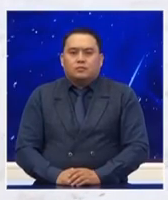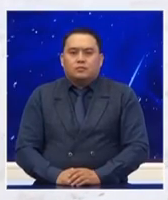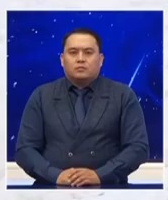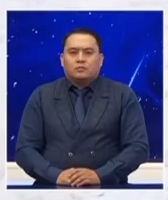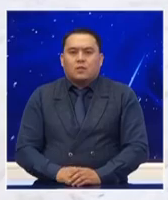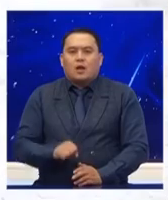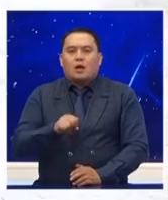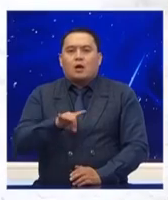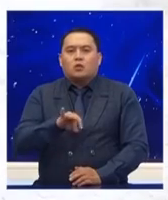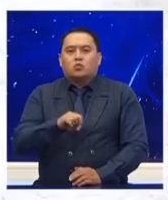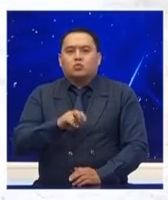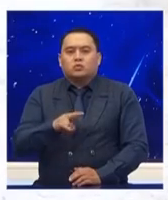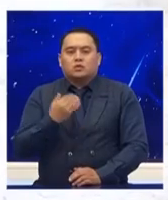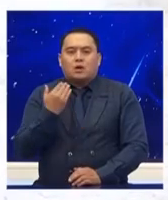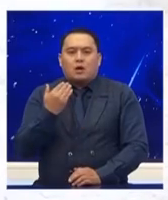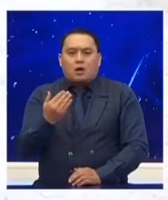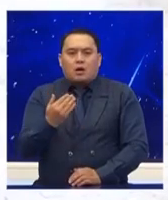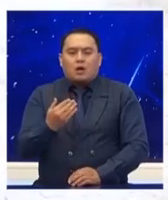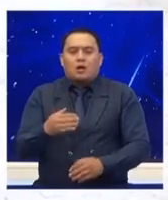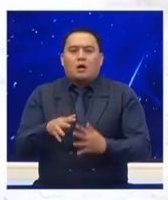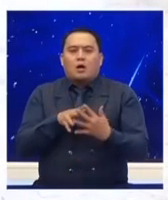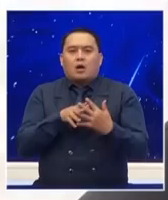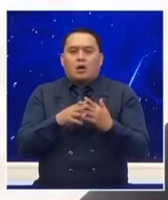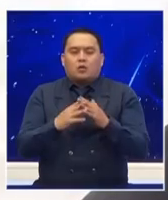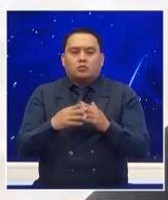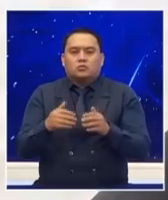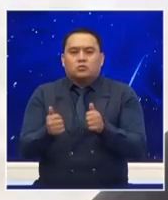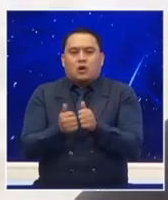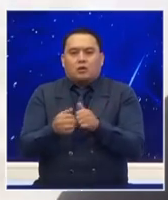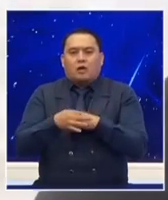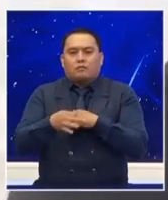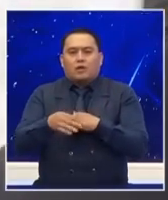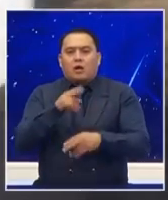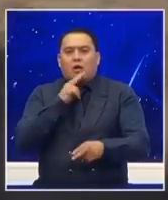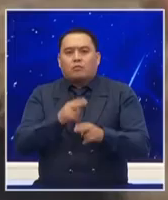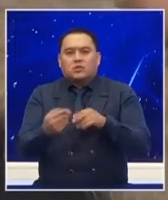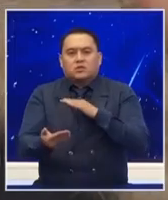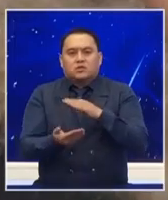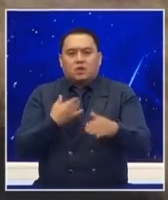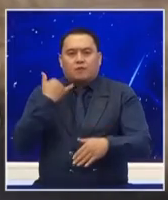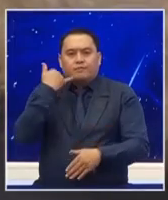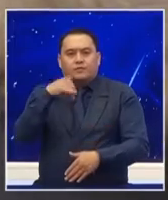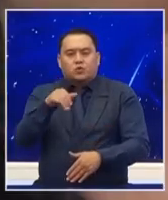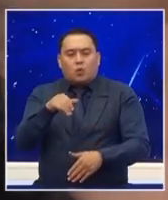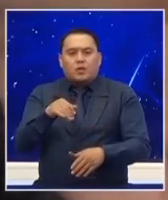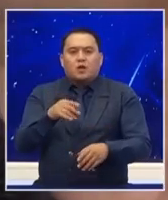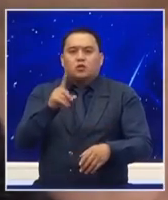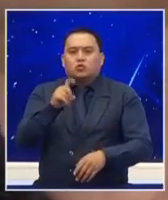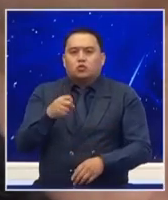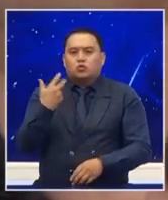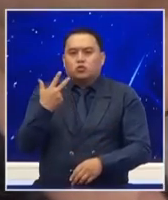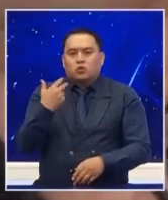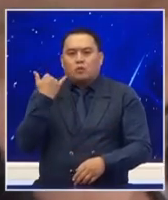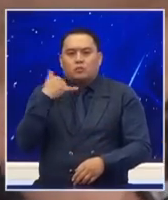Аружан Сарғытпаева Талорғандағы хутор аталып кеткен шағын ауданда тұрады. Бірде үйдегі әпкесі ауырып, жедел жәрдем шақыртпақ болады. 103-ке